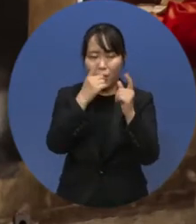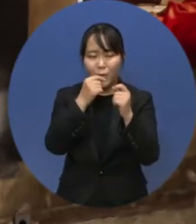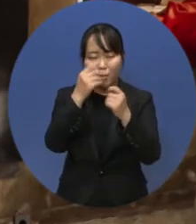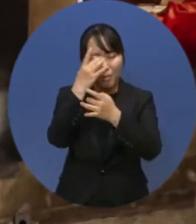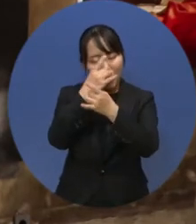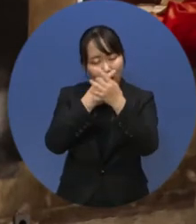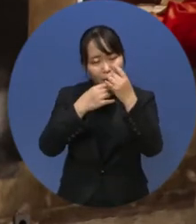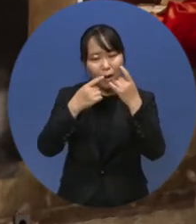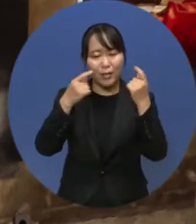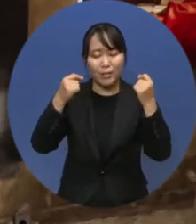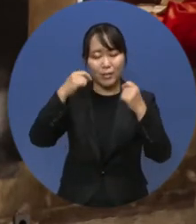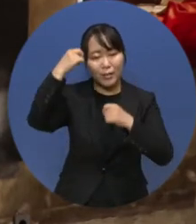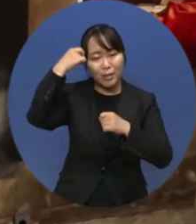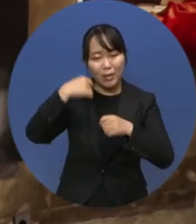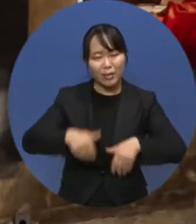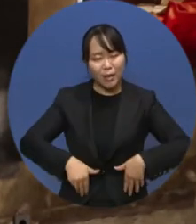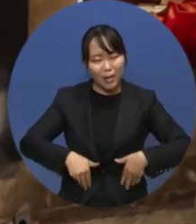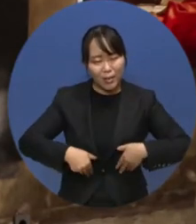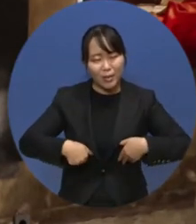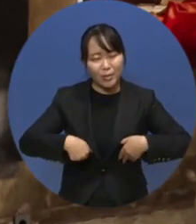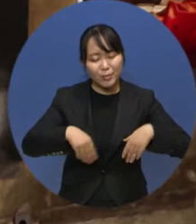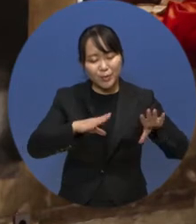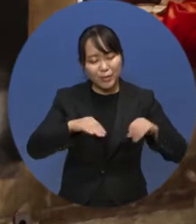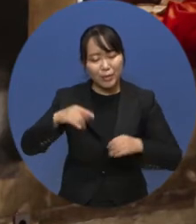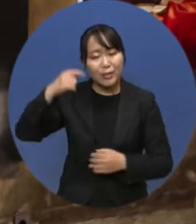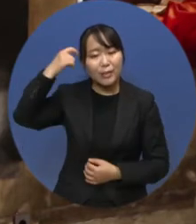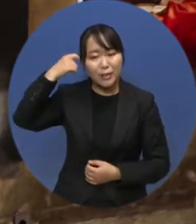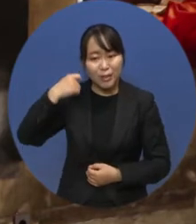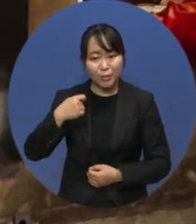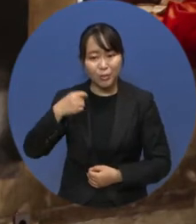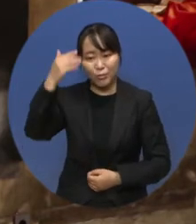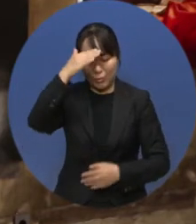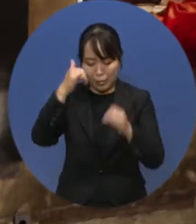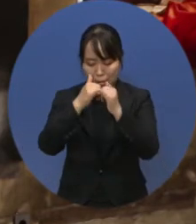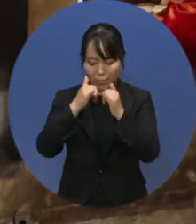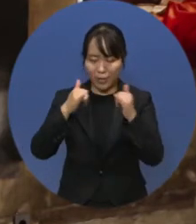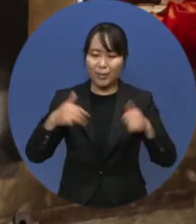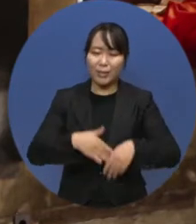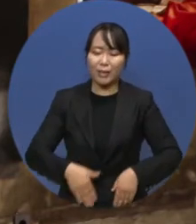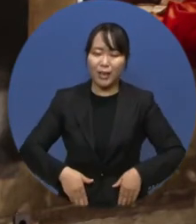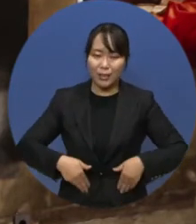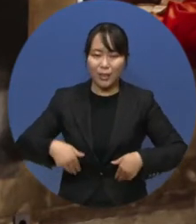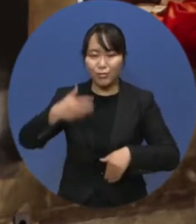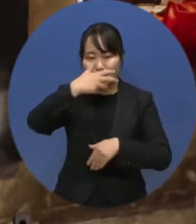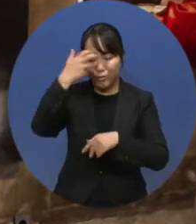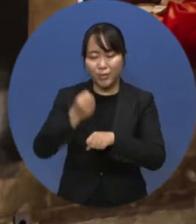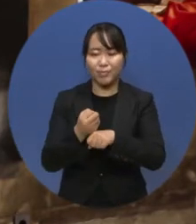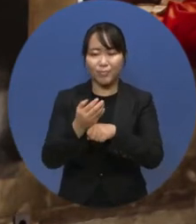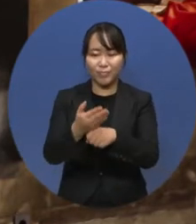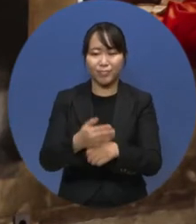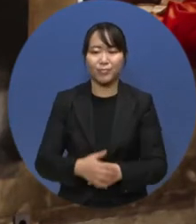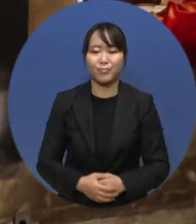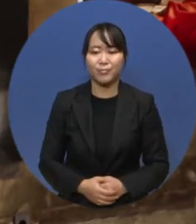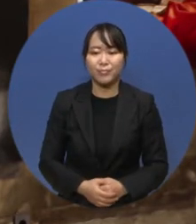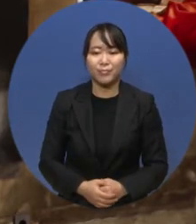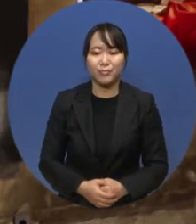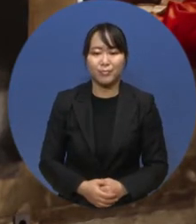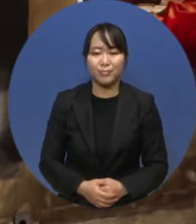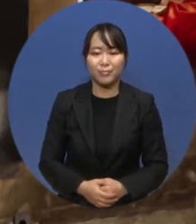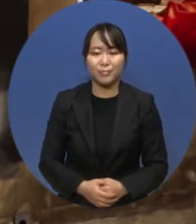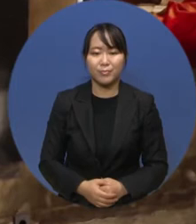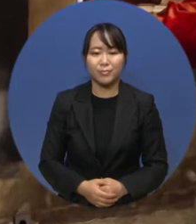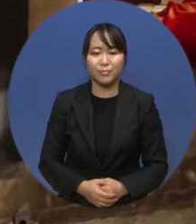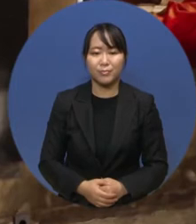이미지의 작품들은 포근하고 부드러운 느낌으로 관람객들에게 따뜻한 꿈을 선사하고 있습니다.